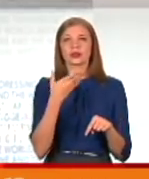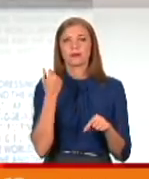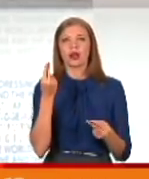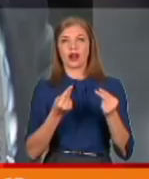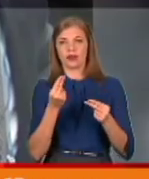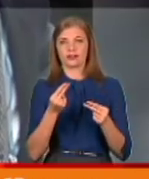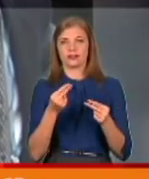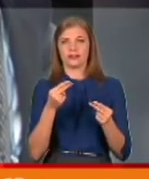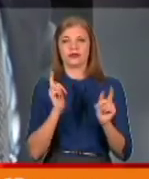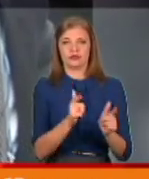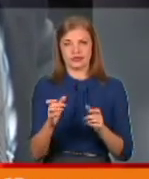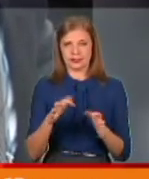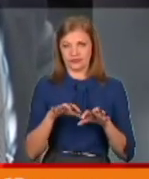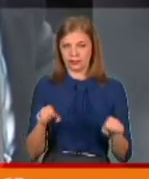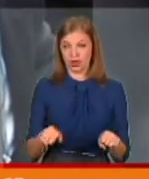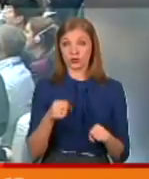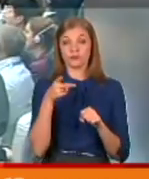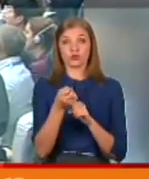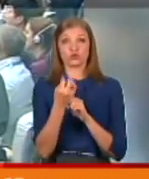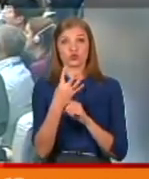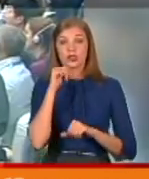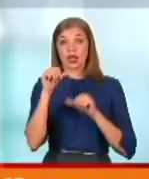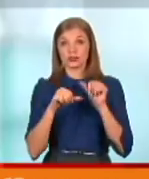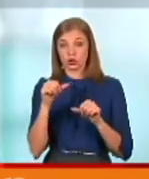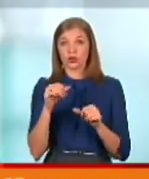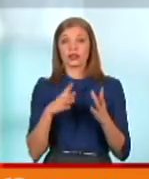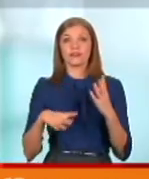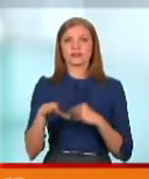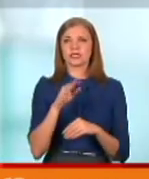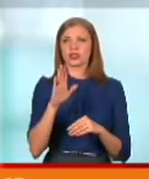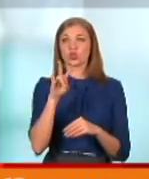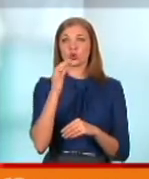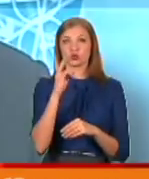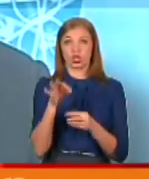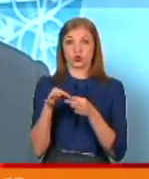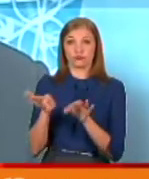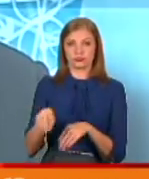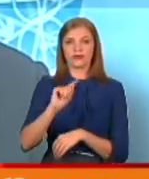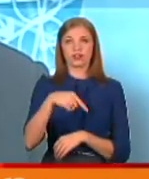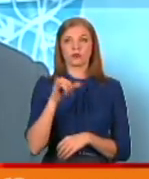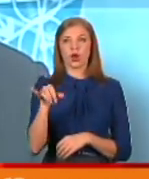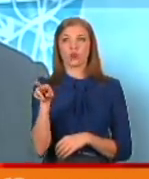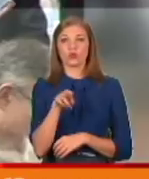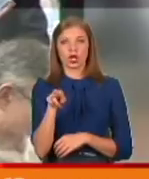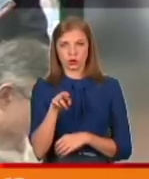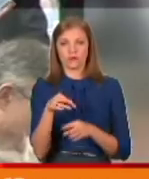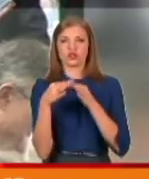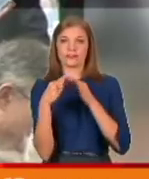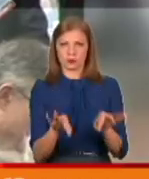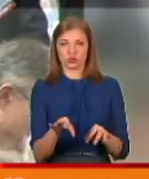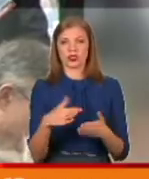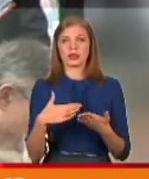грати в піддавки з владою. 2013 рік. Луценко тільки-но вийшов на волю, вимагає в Януковича